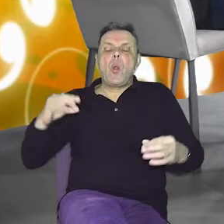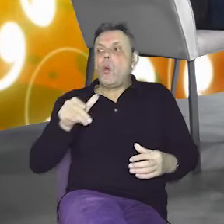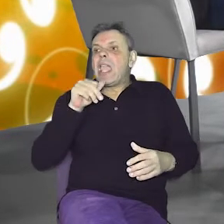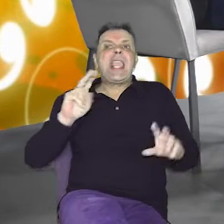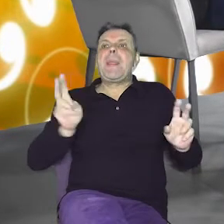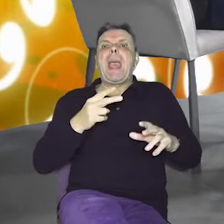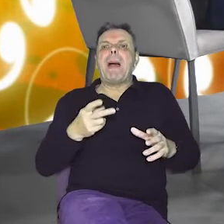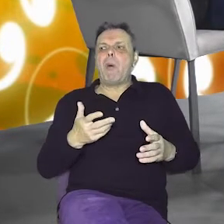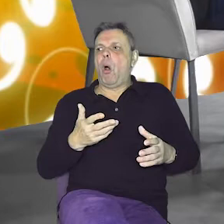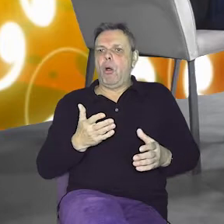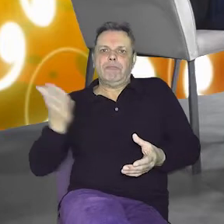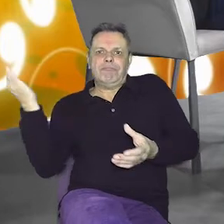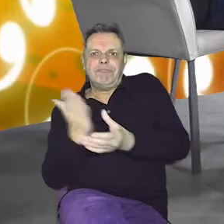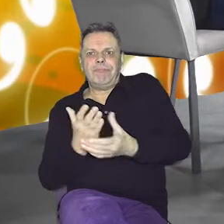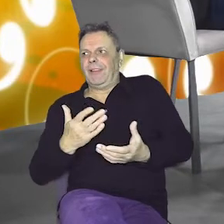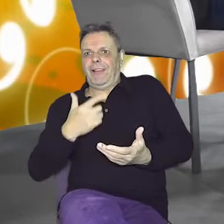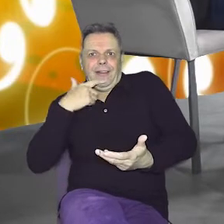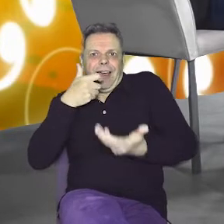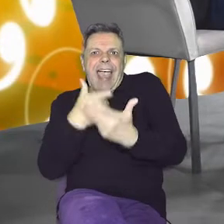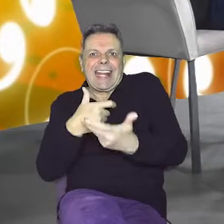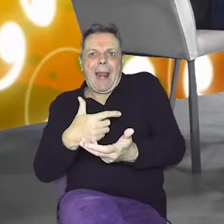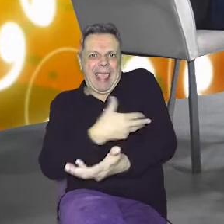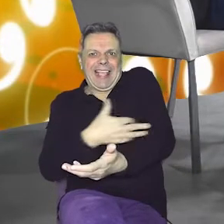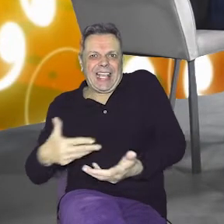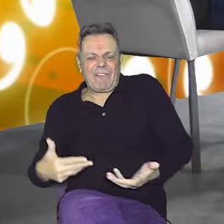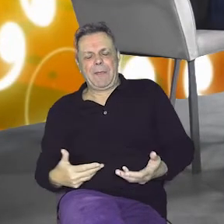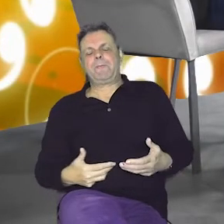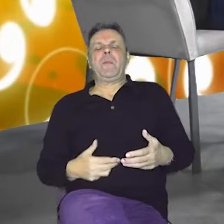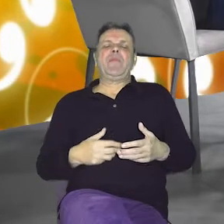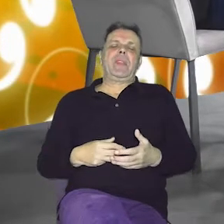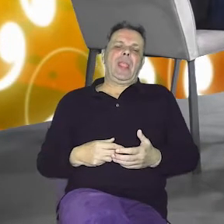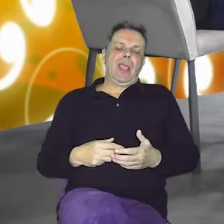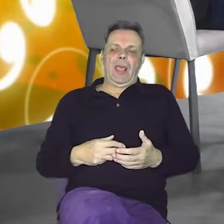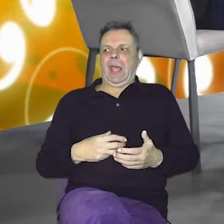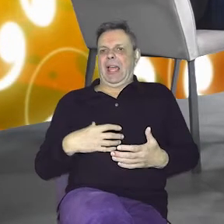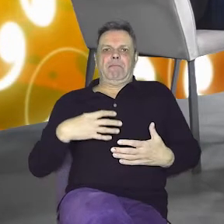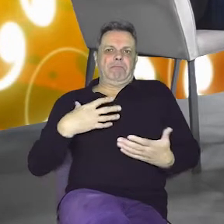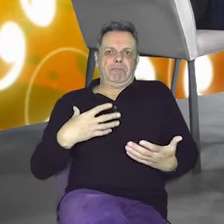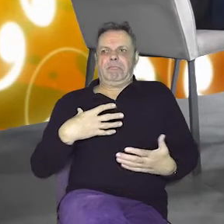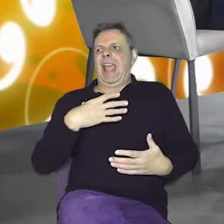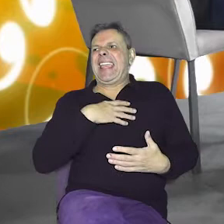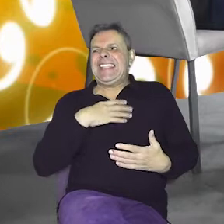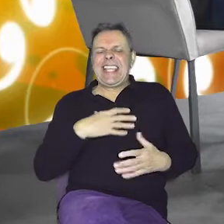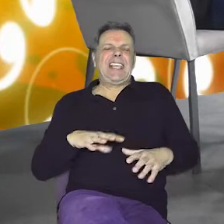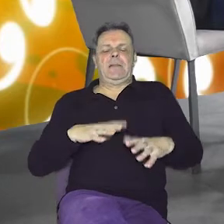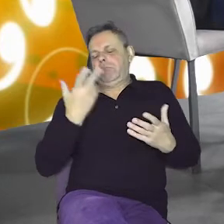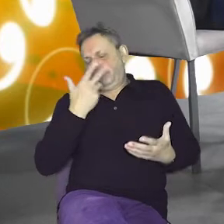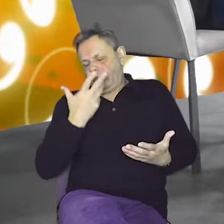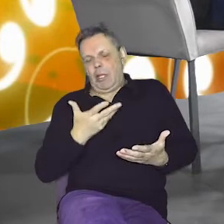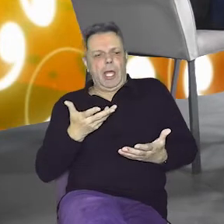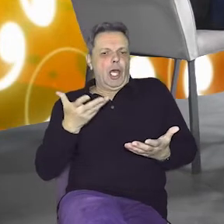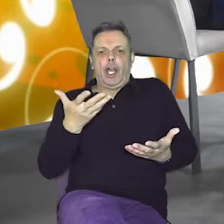više nemamo adekvatnu dotok arterijske krvi sa kisikom i sa svim nutritijentima koji su potrebi za